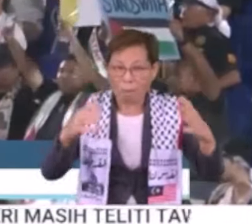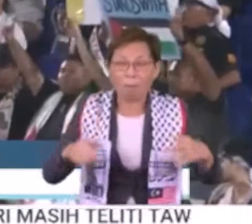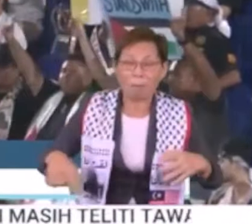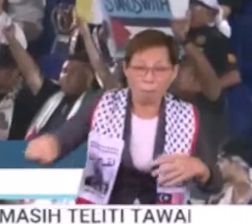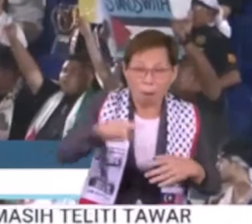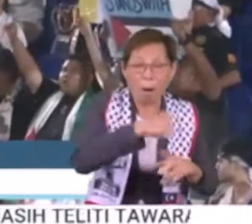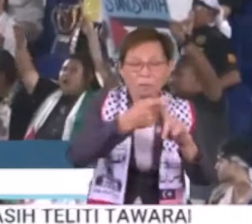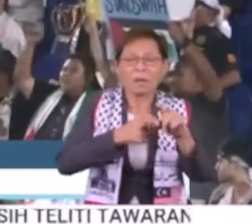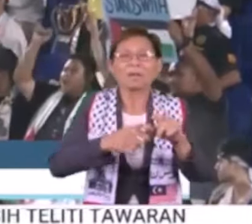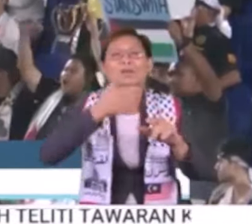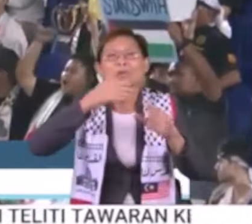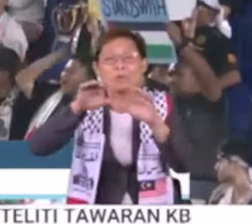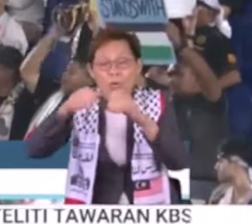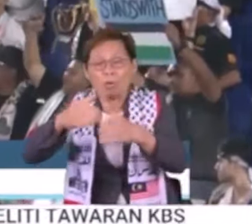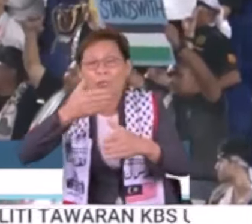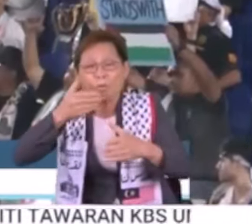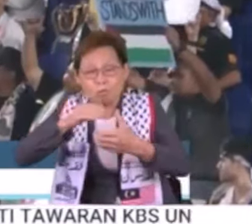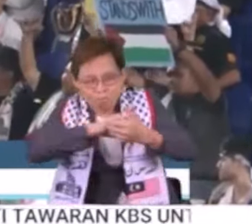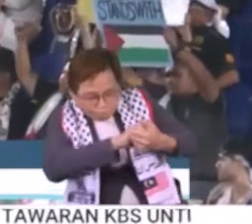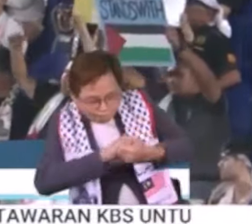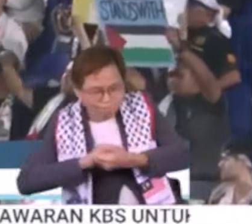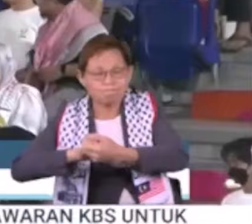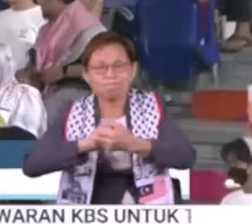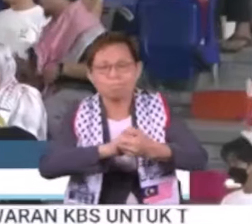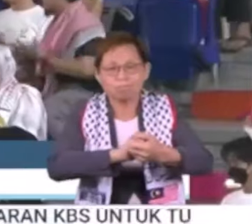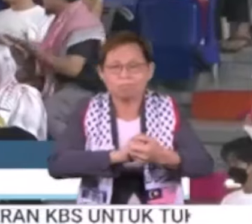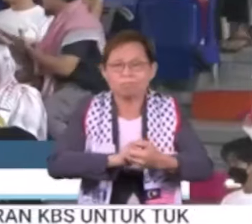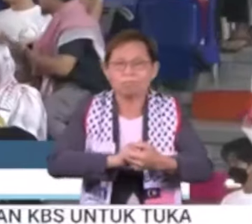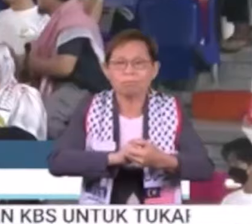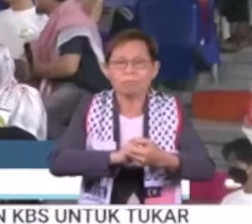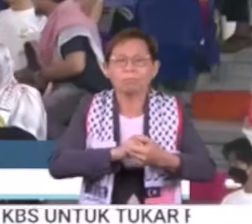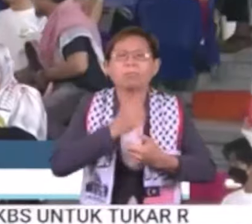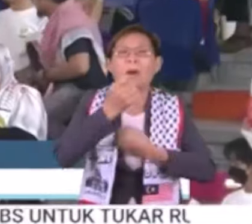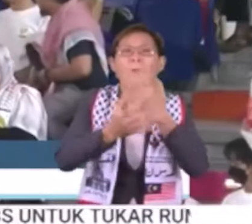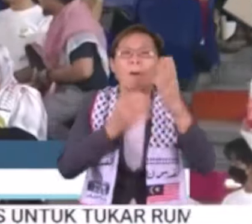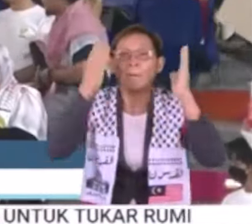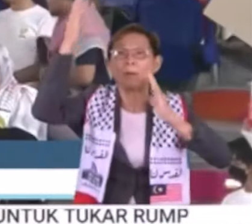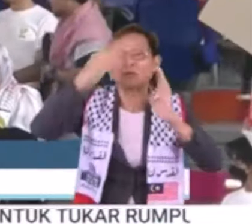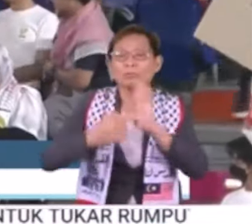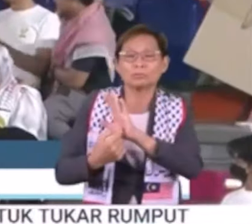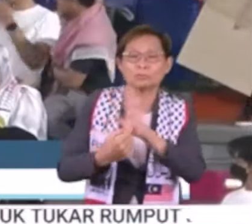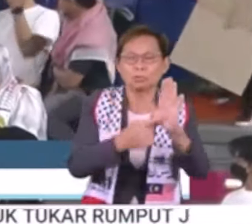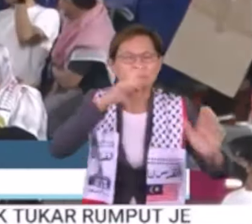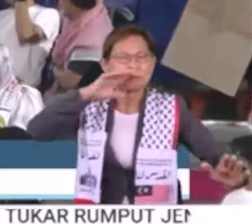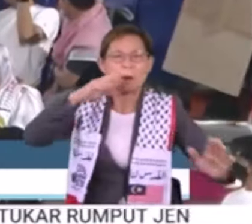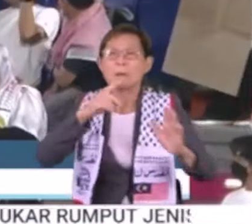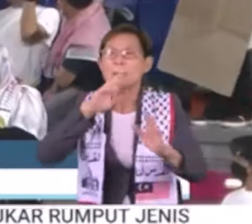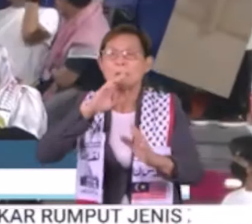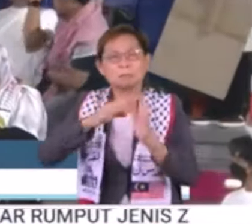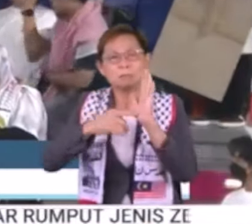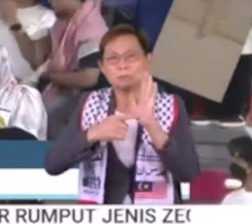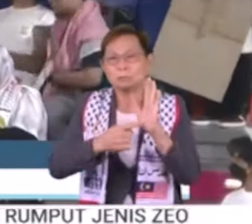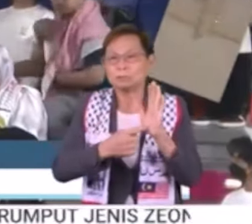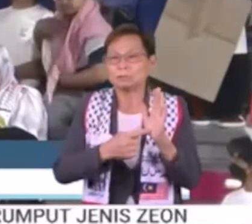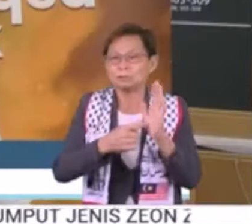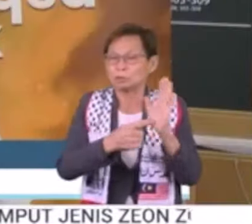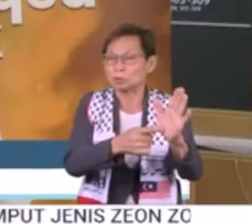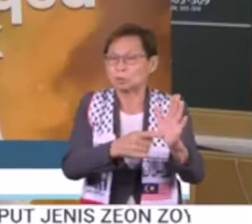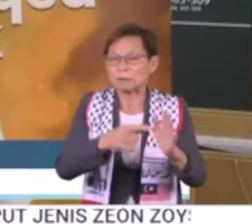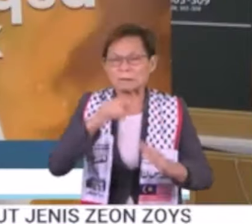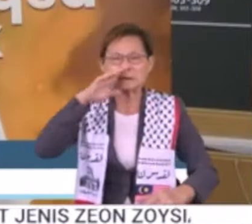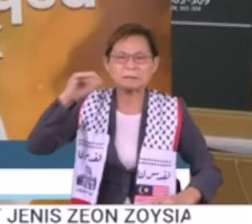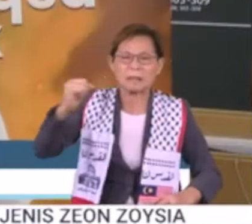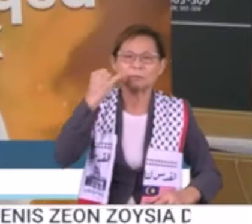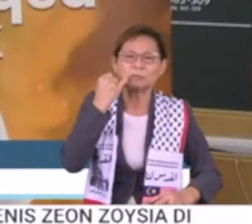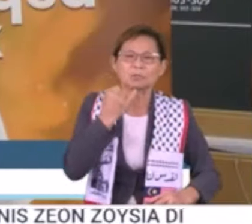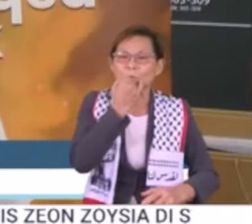terdiri daripada golongan muda bersatu hati bahawa suara Malaysia menyelar kekejaman Zionis. Sudah